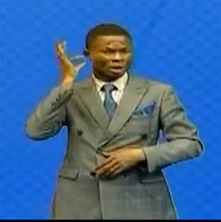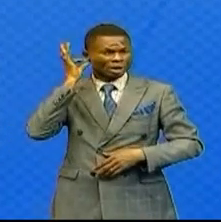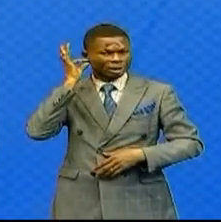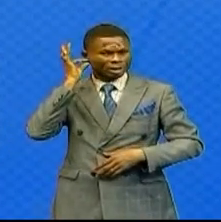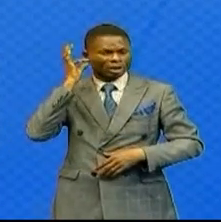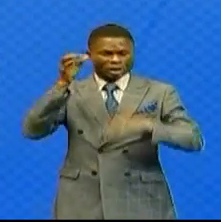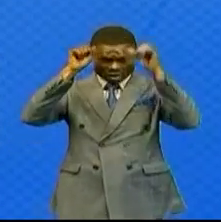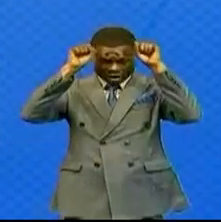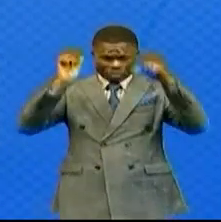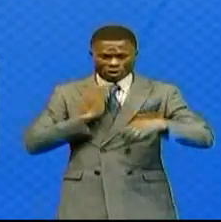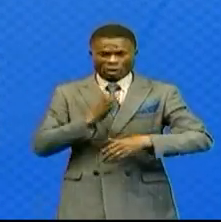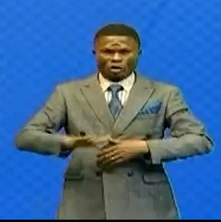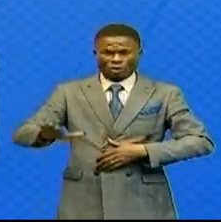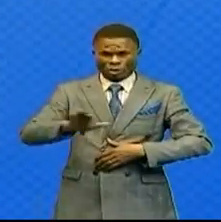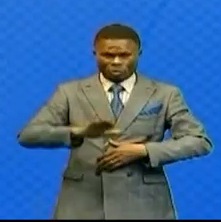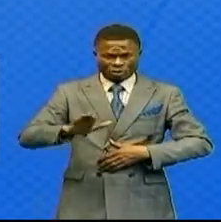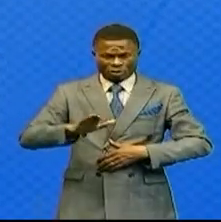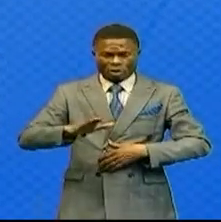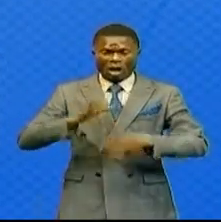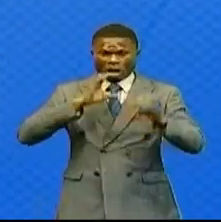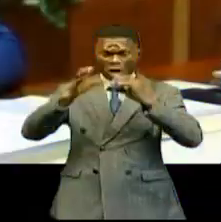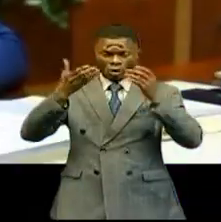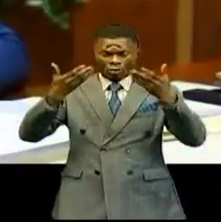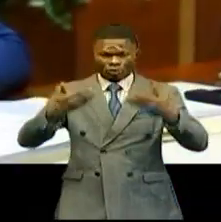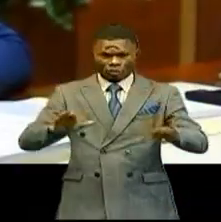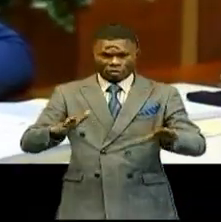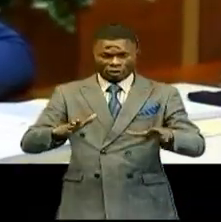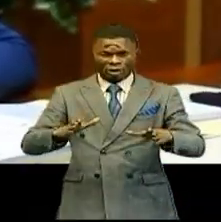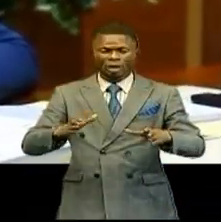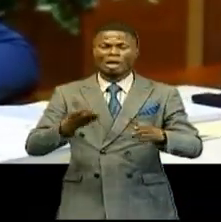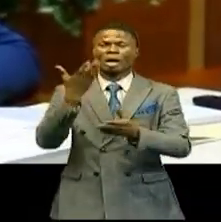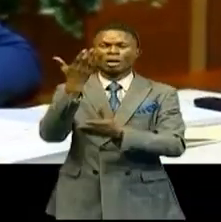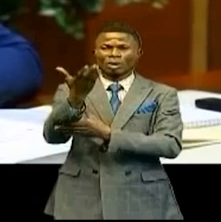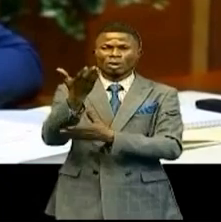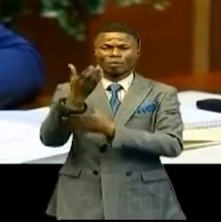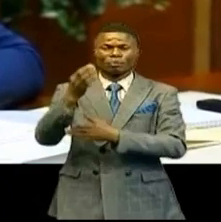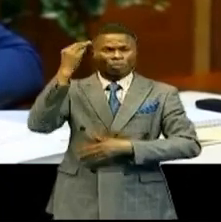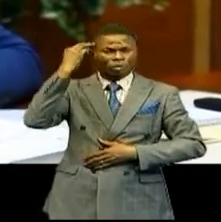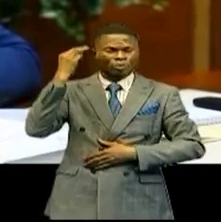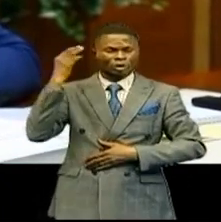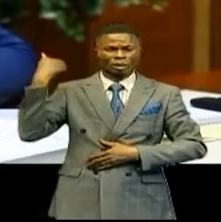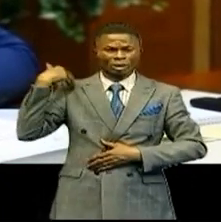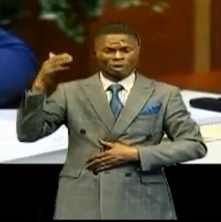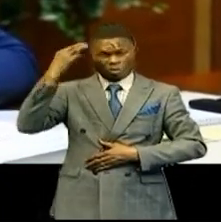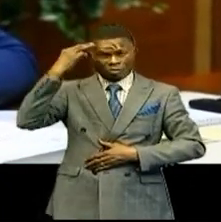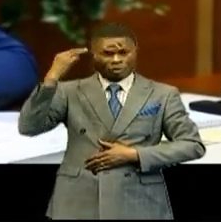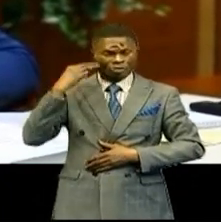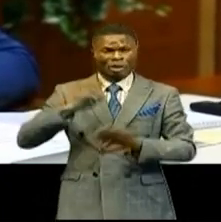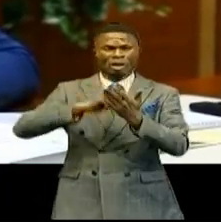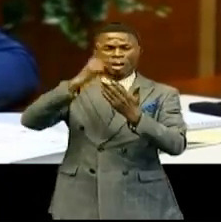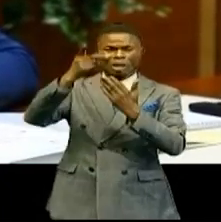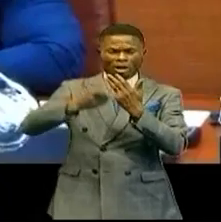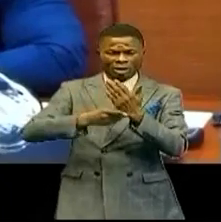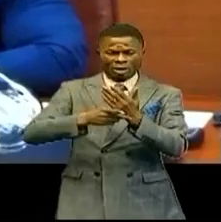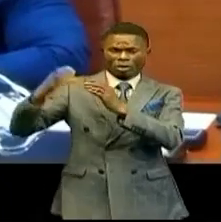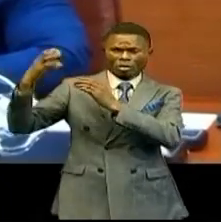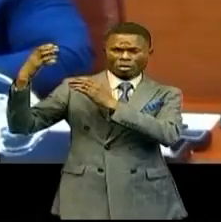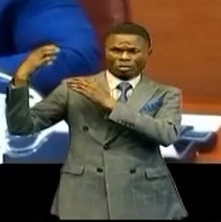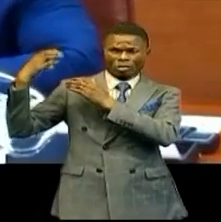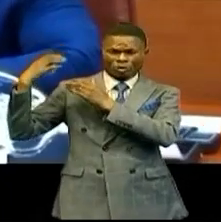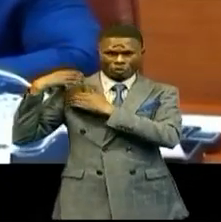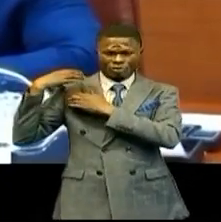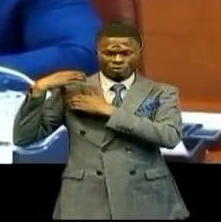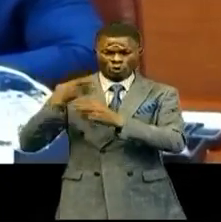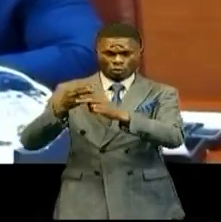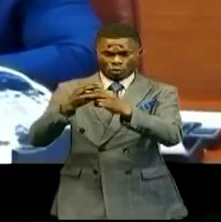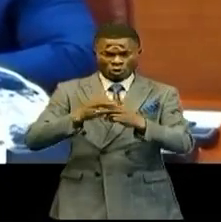président de la République a terminé sa communication en demandant au ministre d'État, ministre du Plan, en charge du suivi